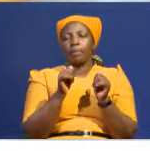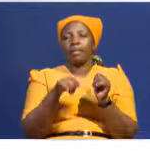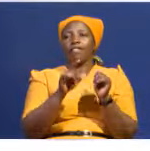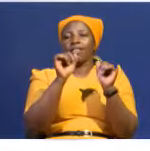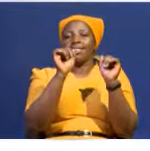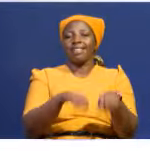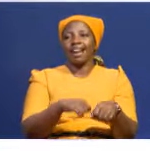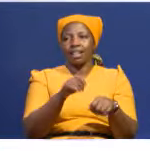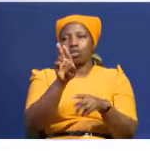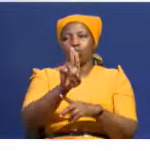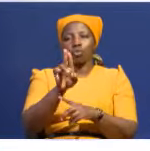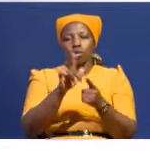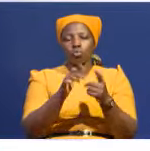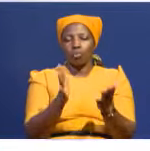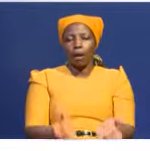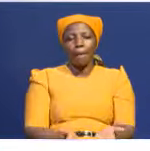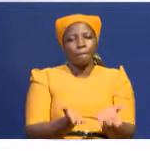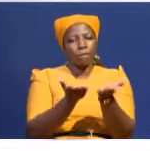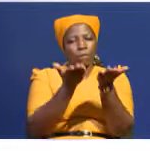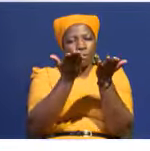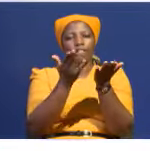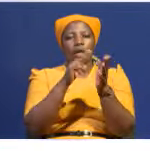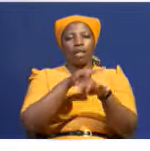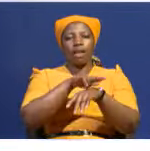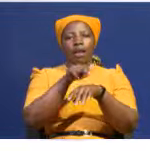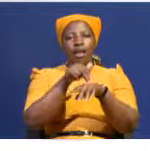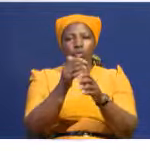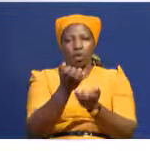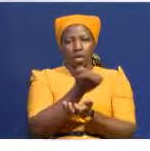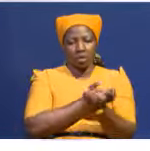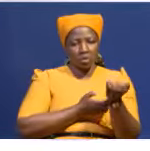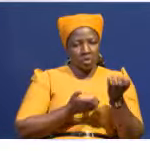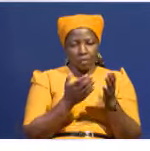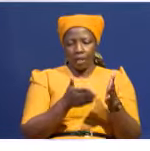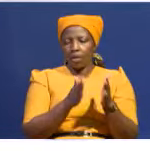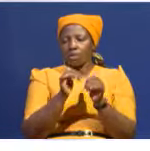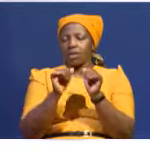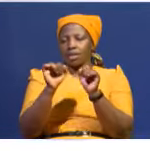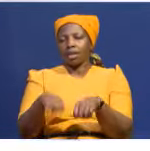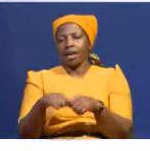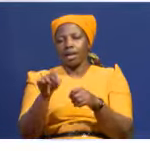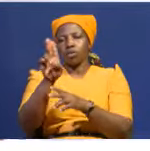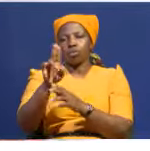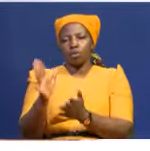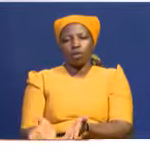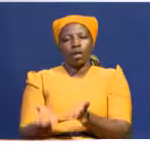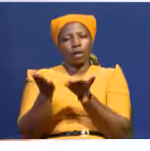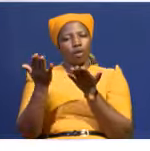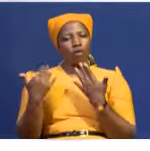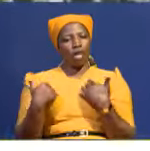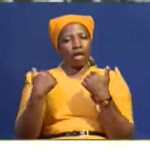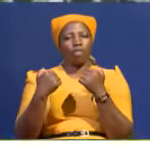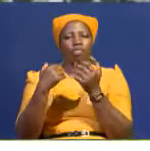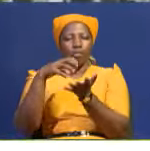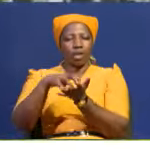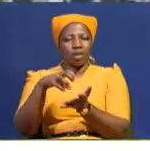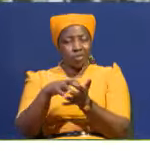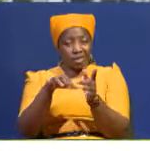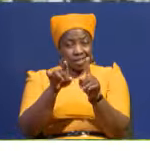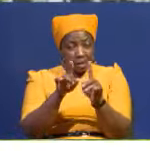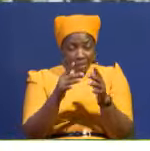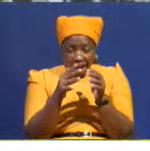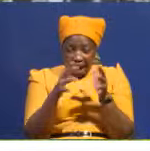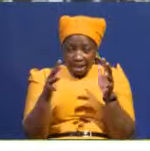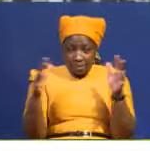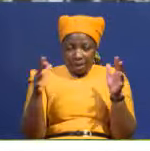inua ama kuboresha uchumi wa taifa hili, njia atakazotumia kuweza kuboresha hali ya afya nchini, njia atakazotumia pia kupanua sekta